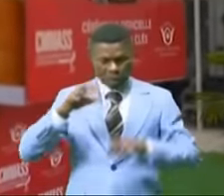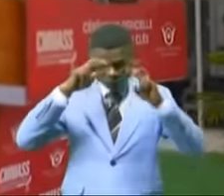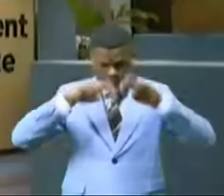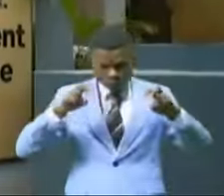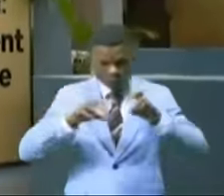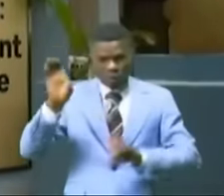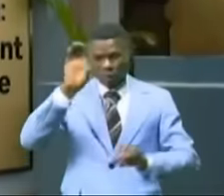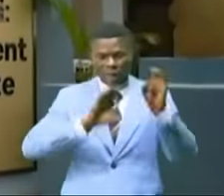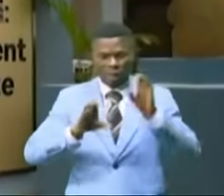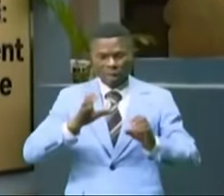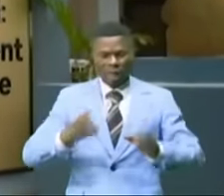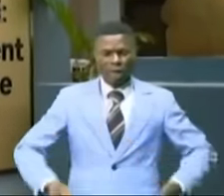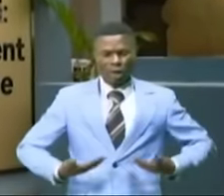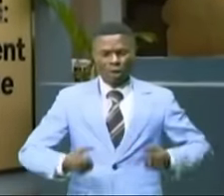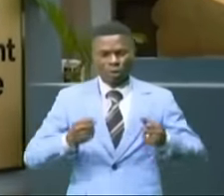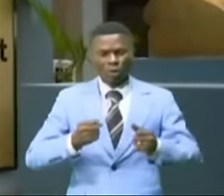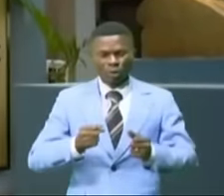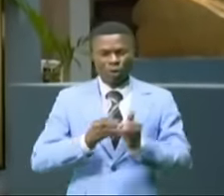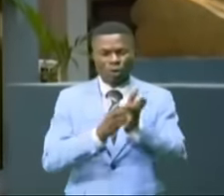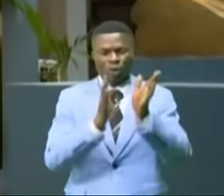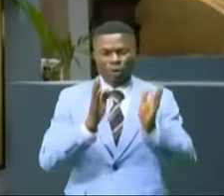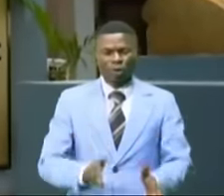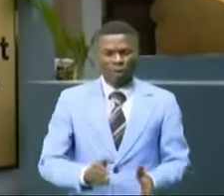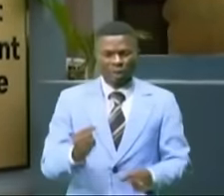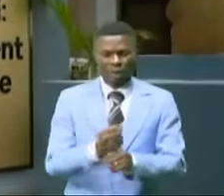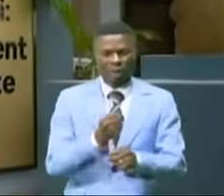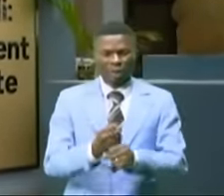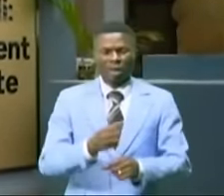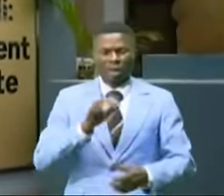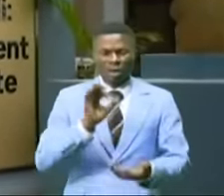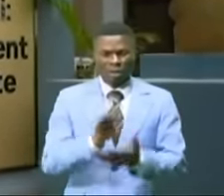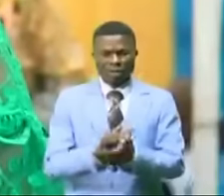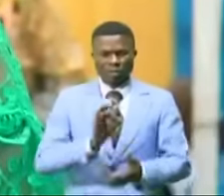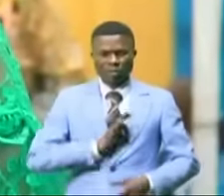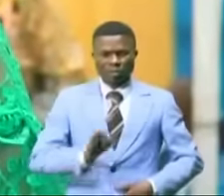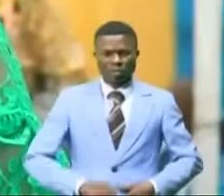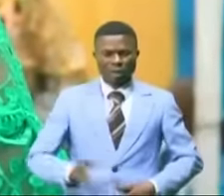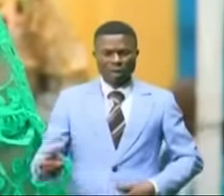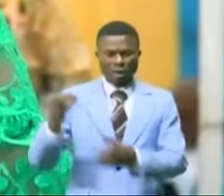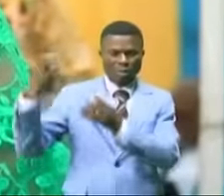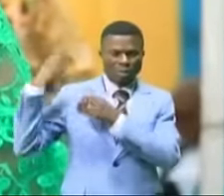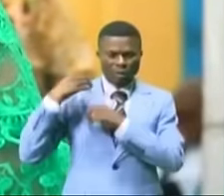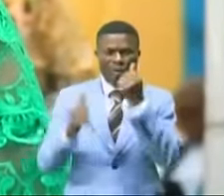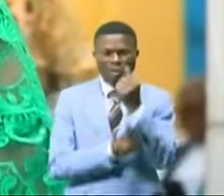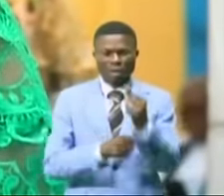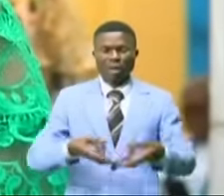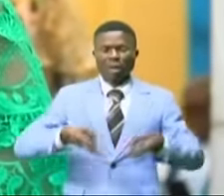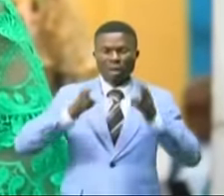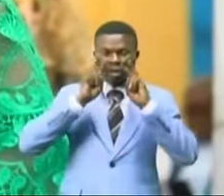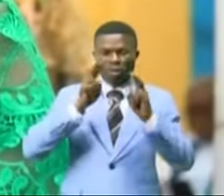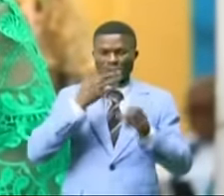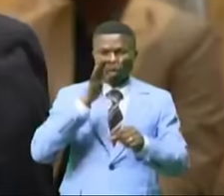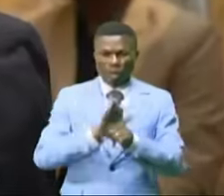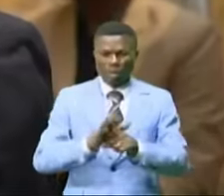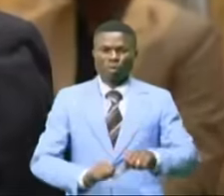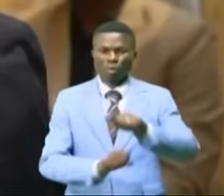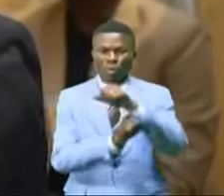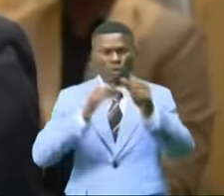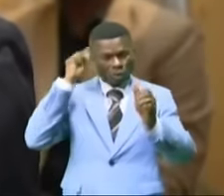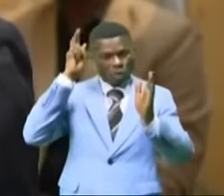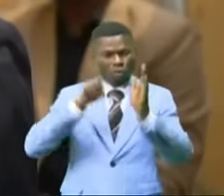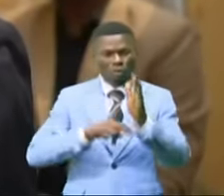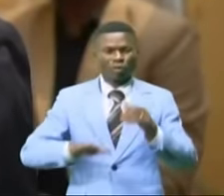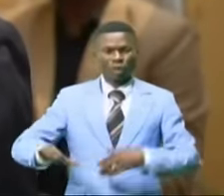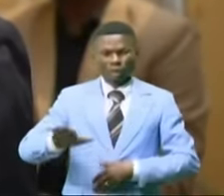ont salué le leadership de la première dame dans la prise en charge des personnes vulnérables avant de lui promettre l'accompagnement du gouvernement